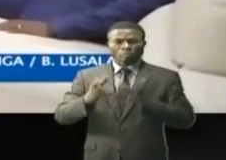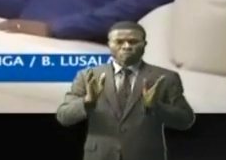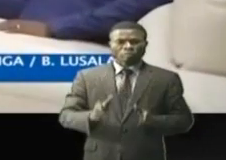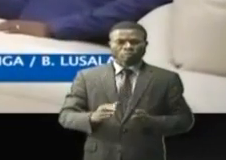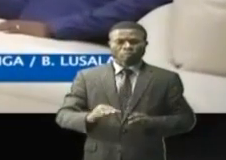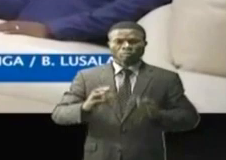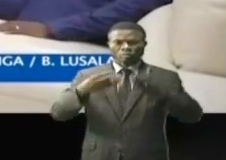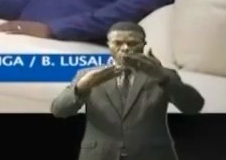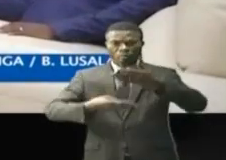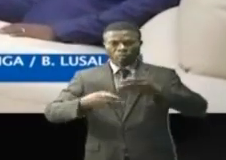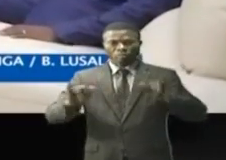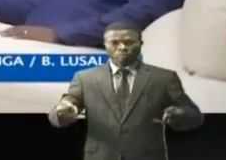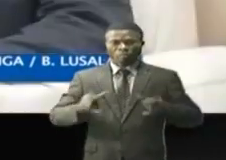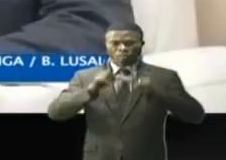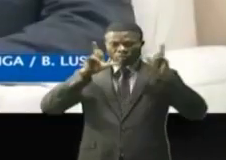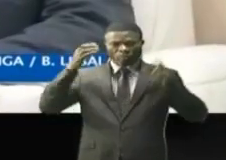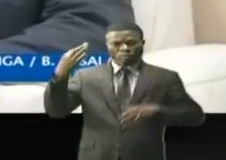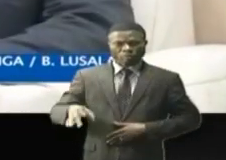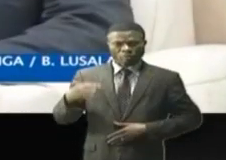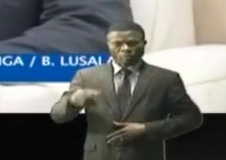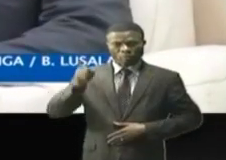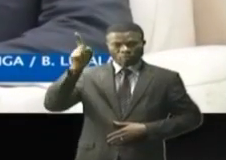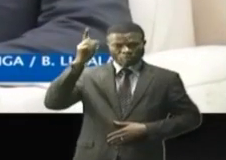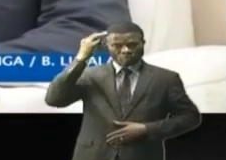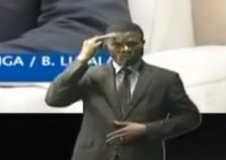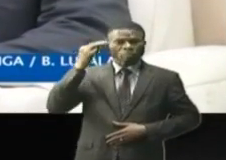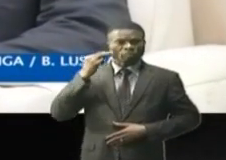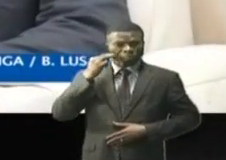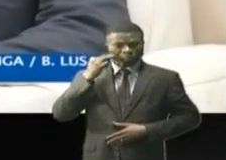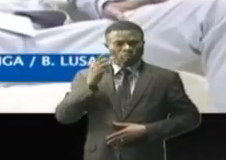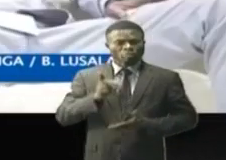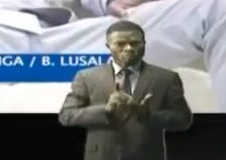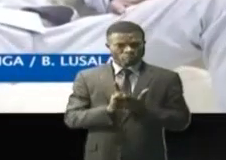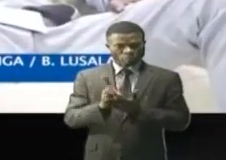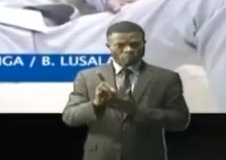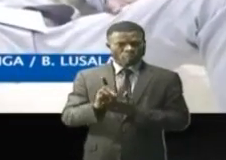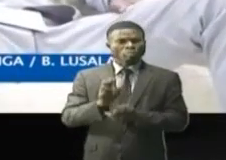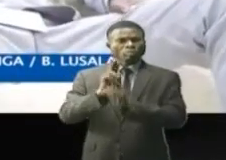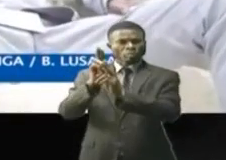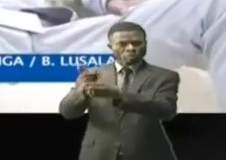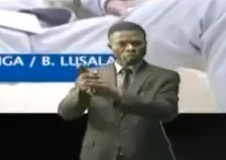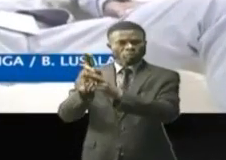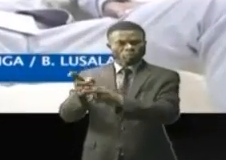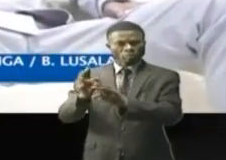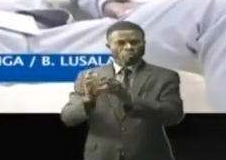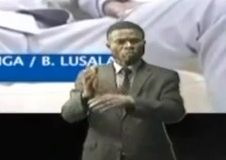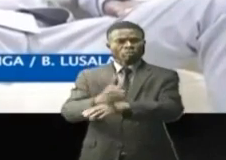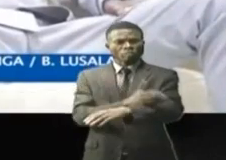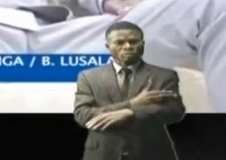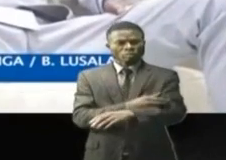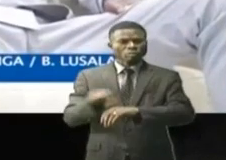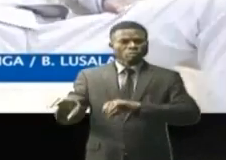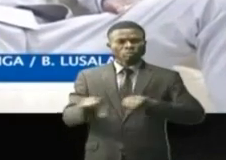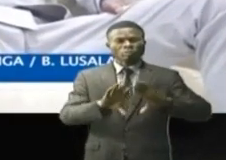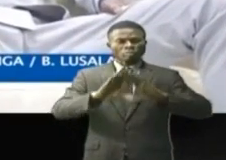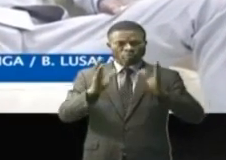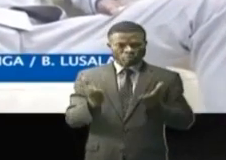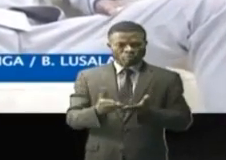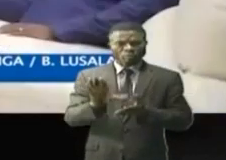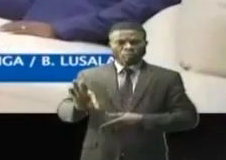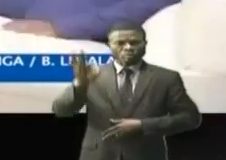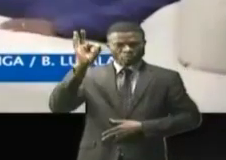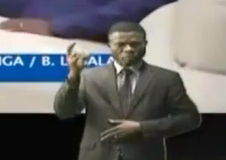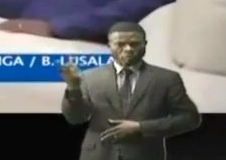9e Jeux de la Francophonie, Jean-Michel Samalukonde Kyenge avait droit à un rapport sur le déroulement de ses choix avant que ses